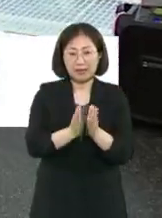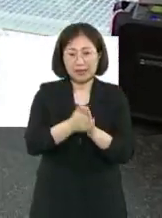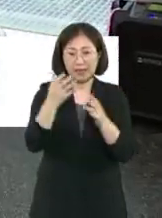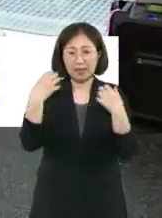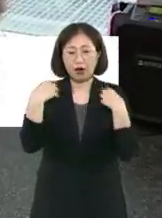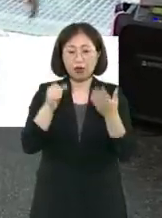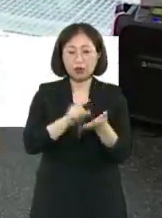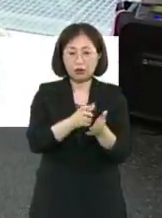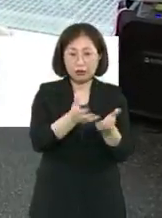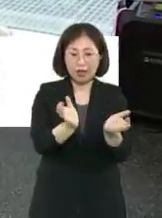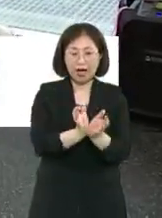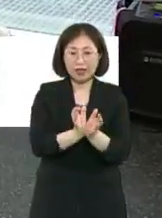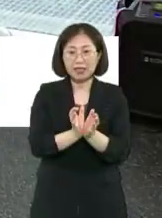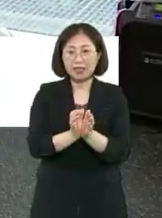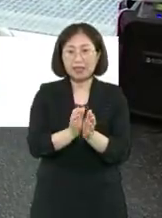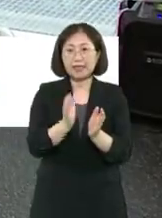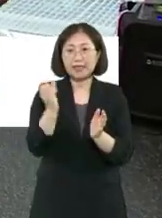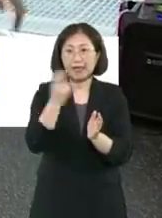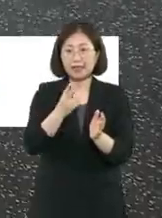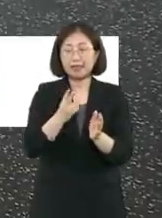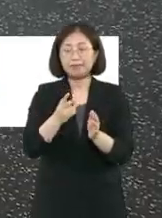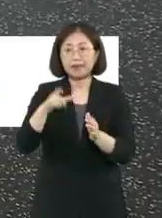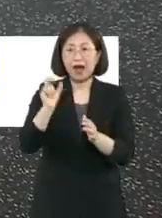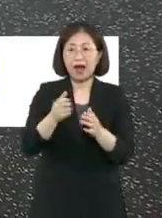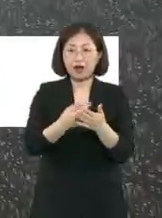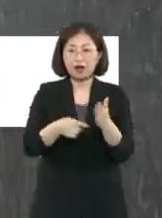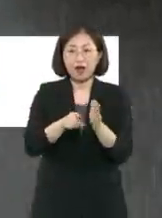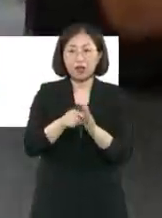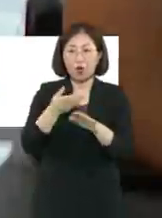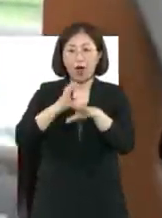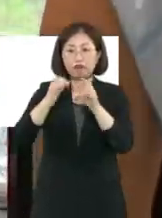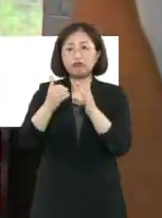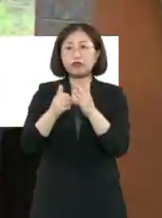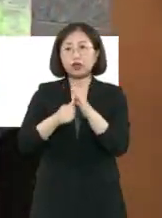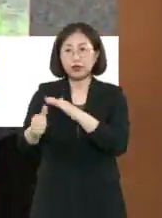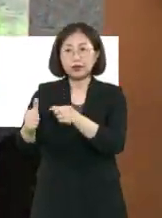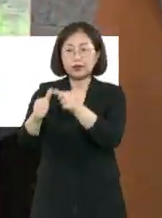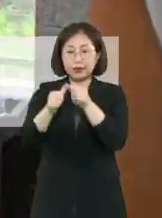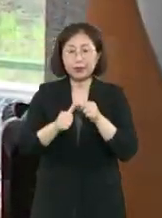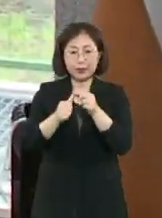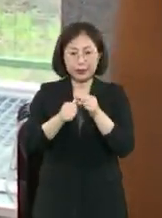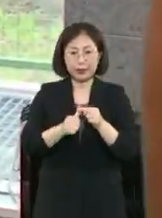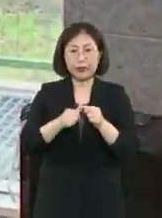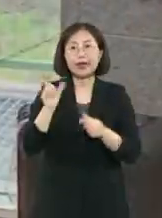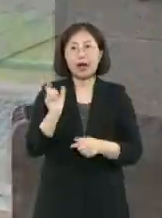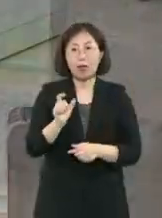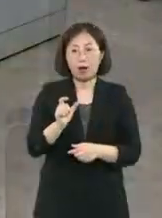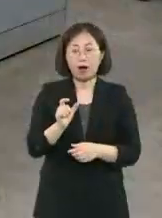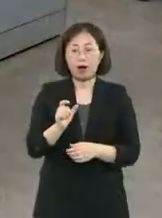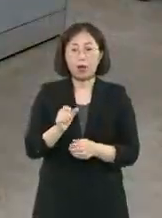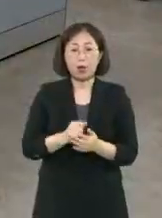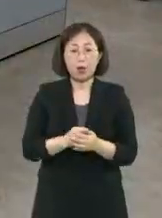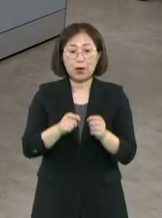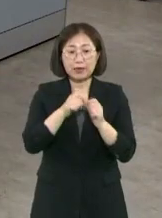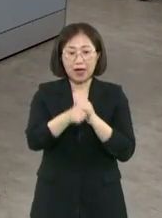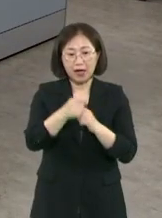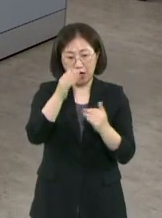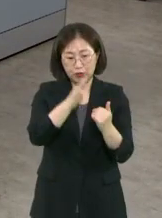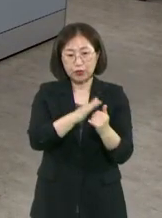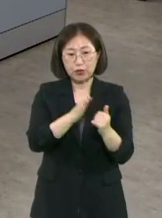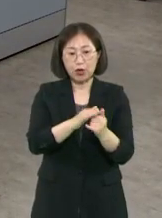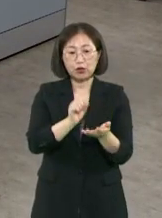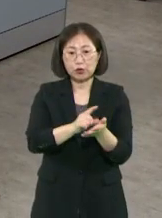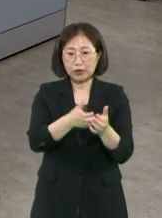축구단을 업그레이드하기 위해 외국인 용병 영입 등 선수 확충을 통한 전력 강화에 나섰고 산하 유소년 축구팀